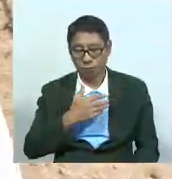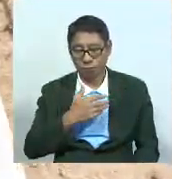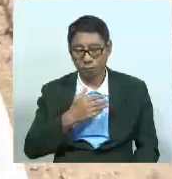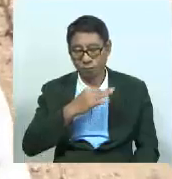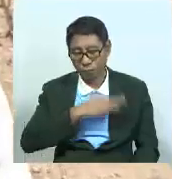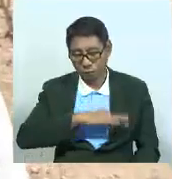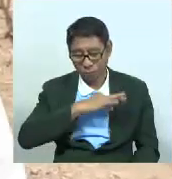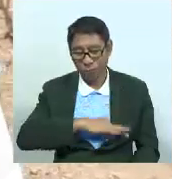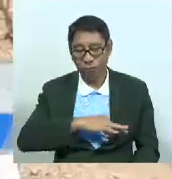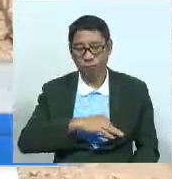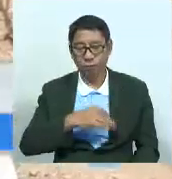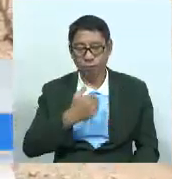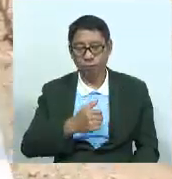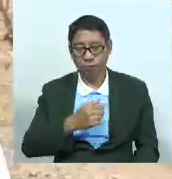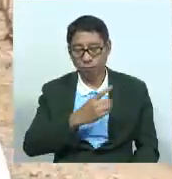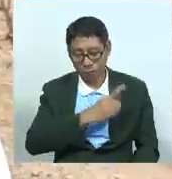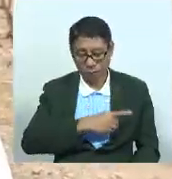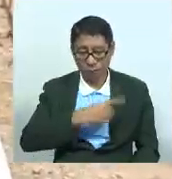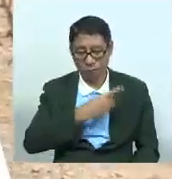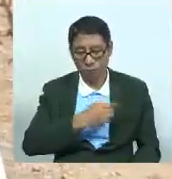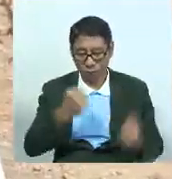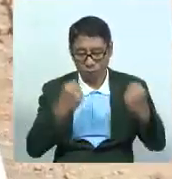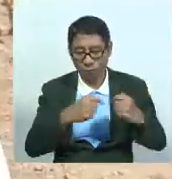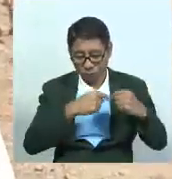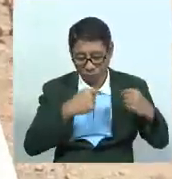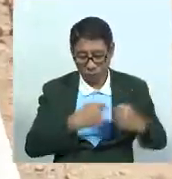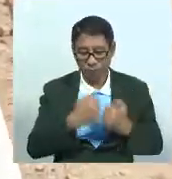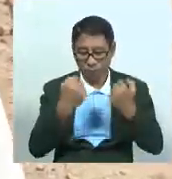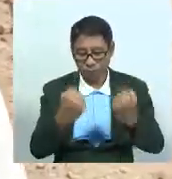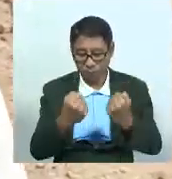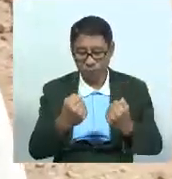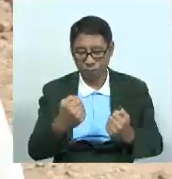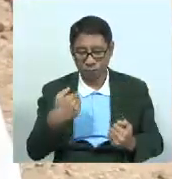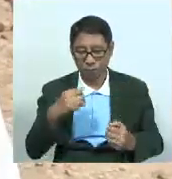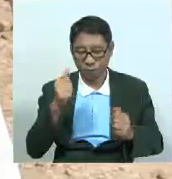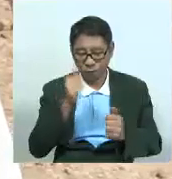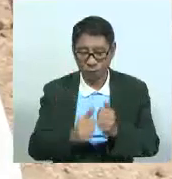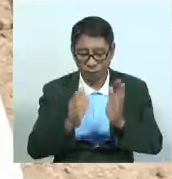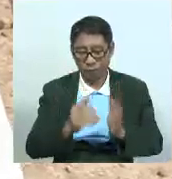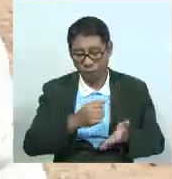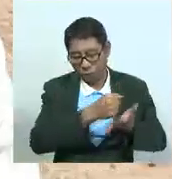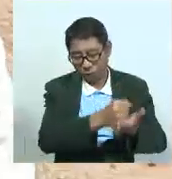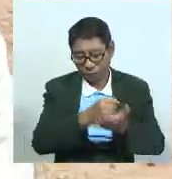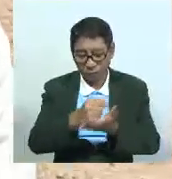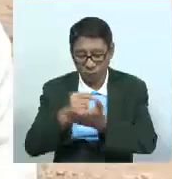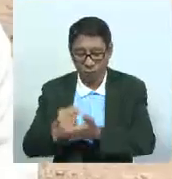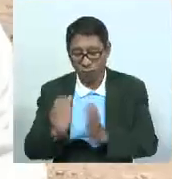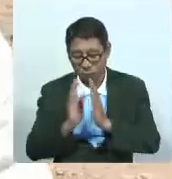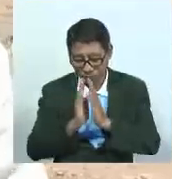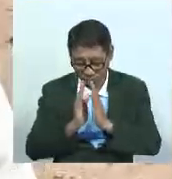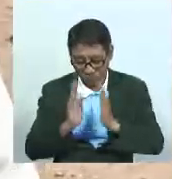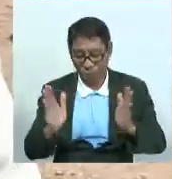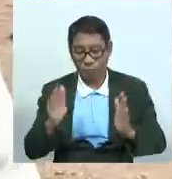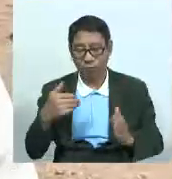ดูที่ว่าดีกันแล้วกำลังใจดีกันมากๆเพราะว่าทุกหน่วยงานที่เข้ามาช่วยเหลือก็ประคุณมาก